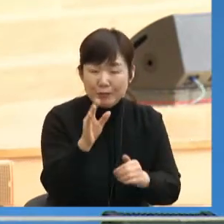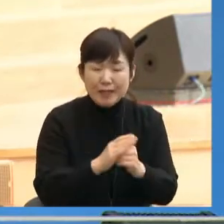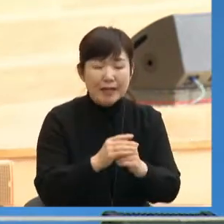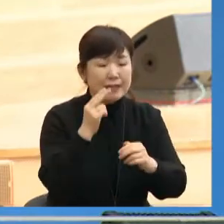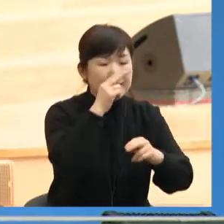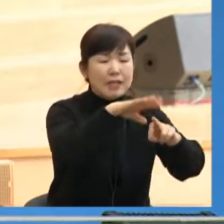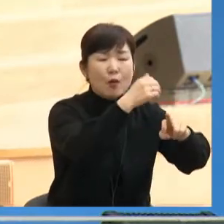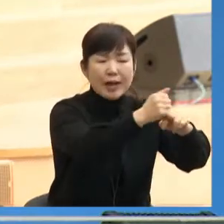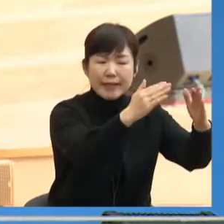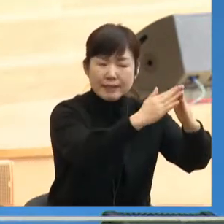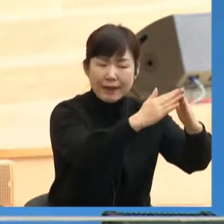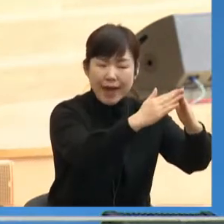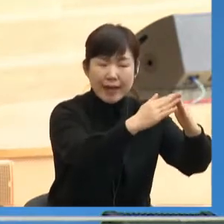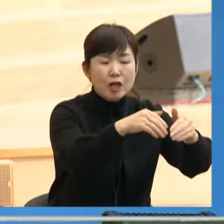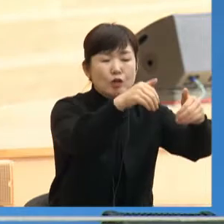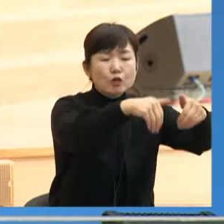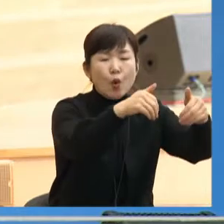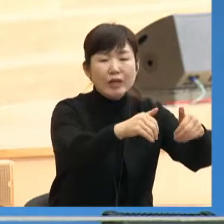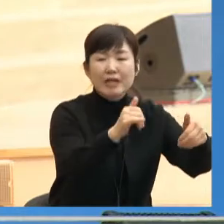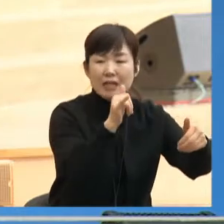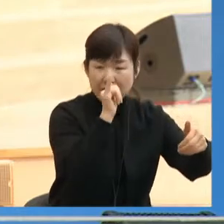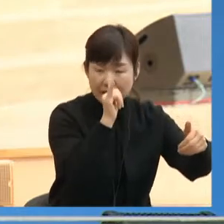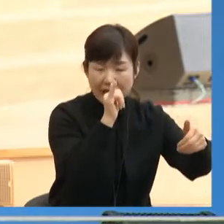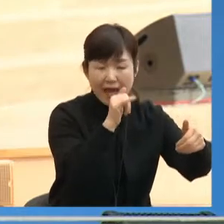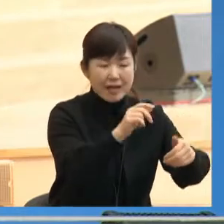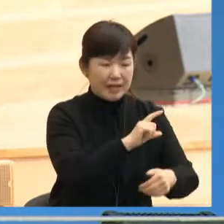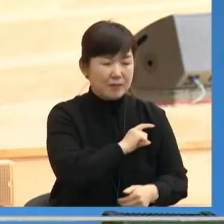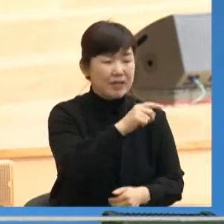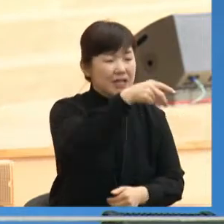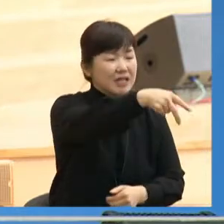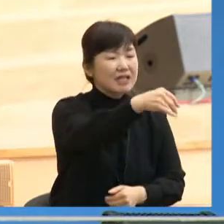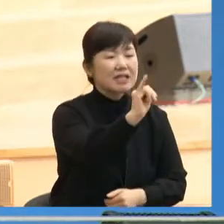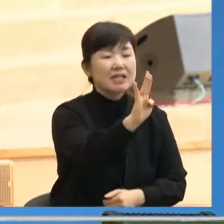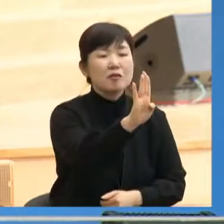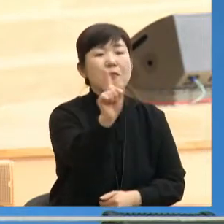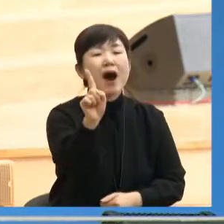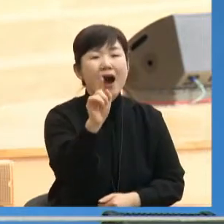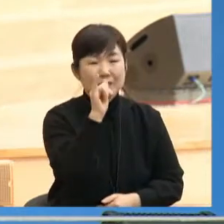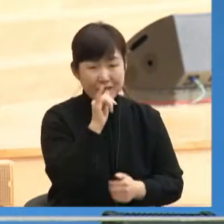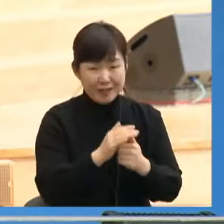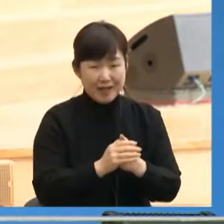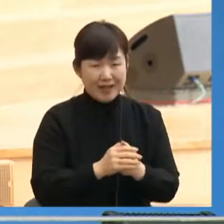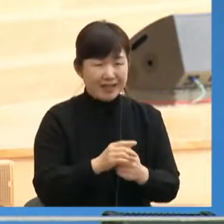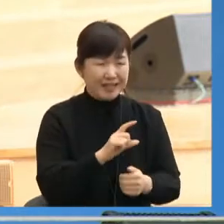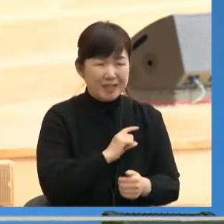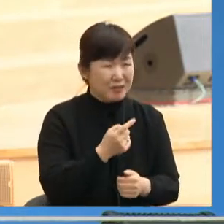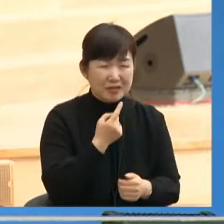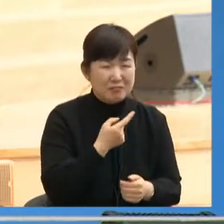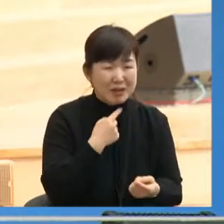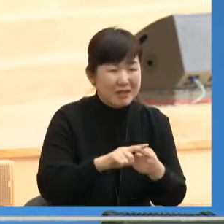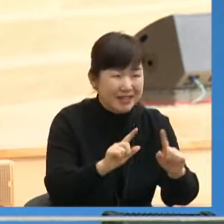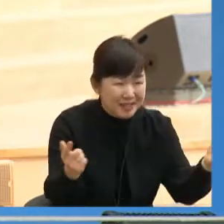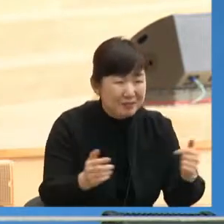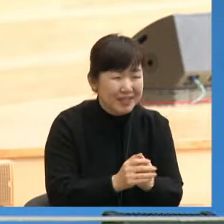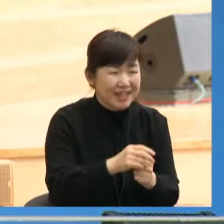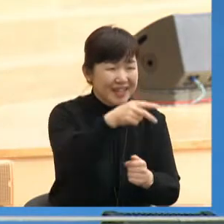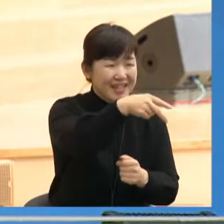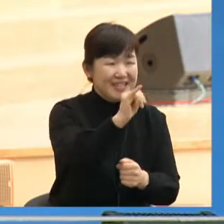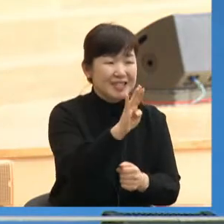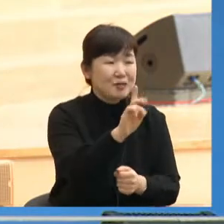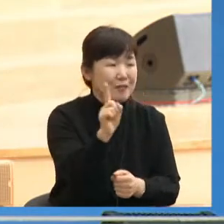집에 종이 하나 있는데 이름이 시바입니다. 이름이 영 마음에 안 들어요. 맞죠? 다윗이 그 얘기를